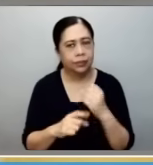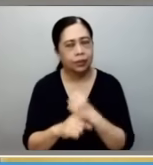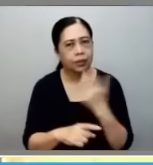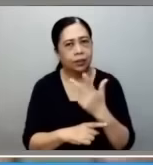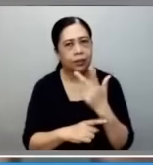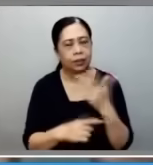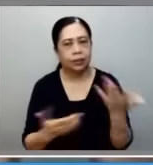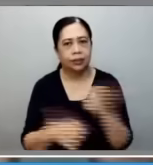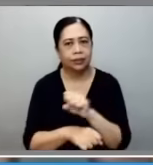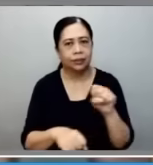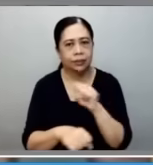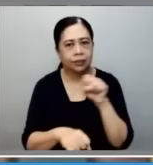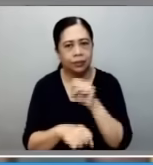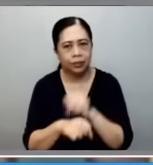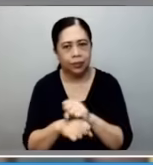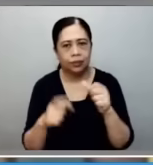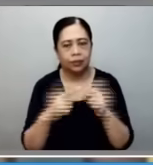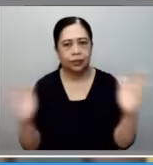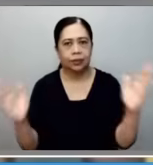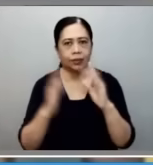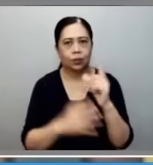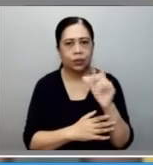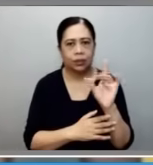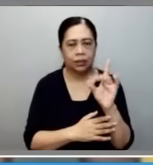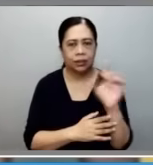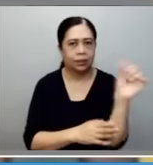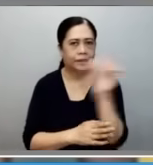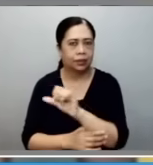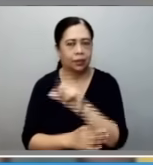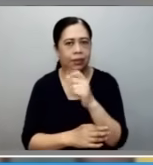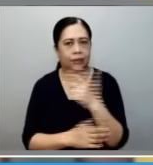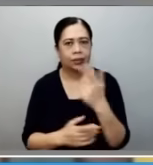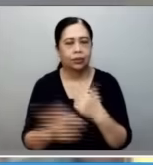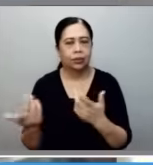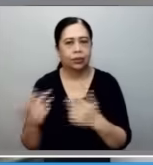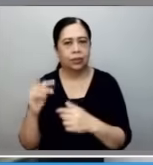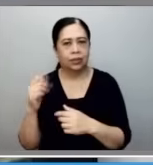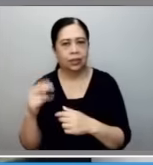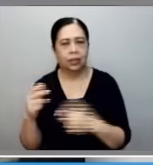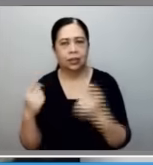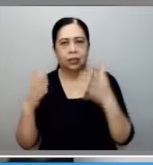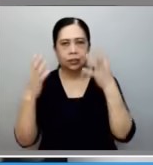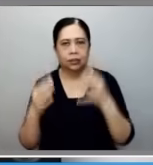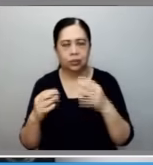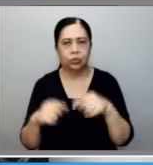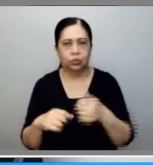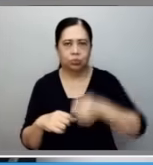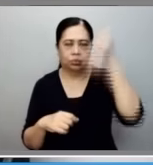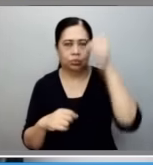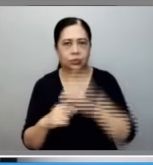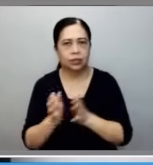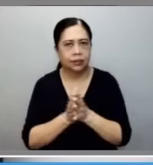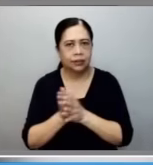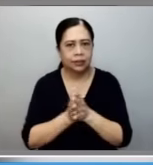Singapore. Una sila nagtapat noong 2018 kung saan tinalo ni Folayang si Khan via unanimous decision. Excited na raw sa laban si